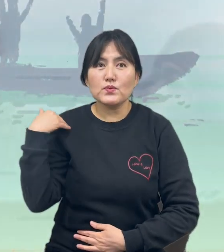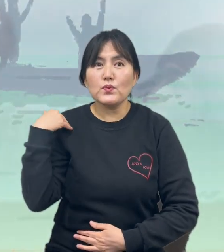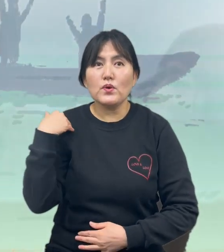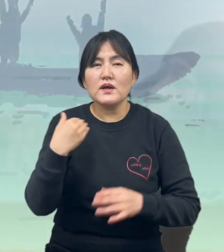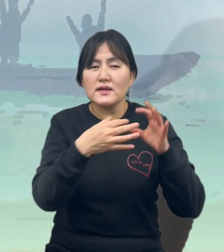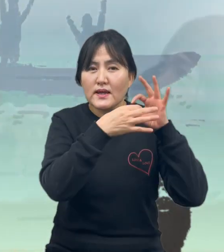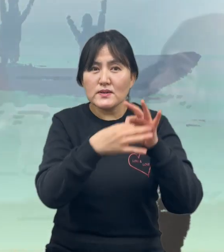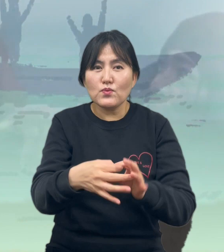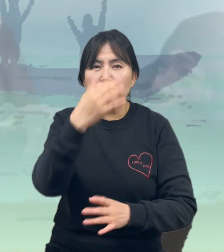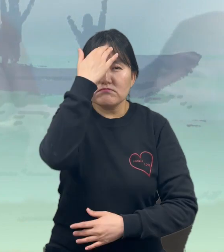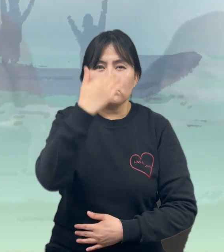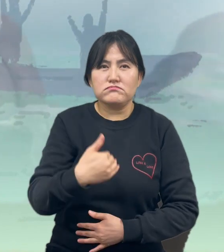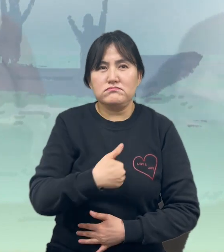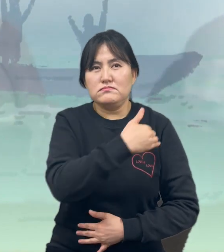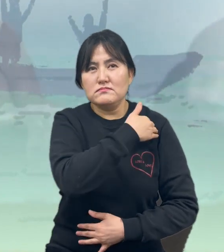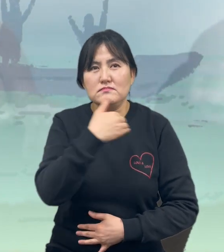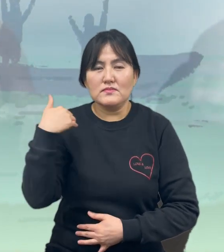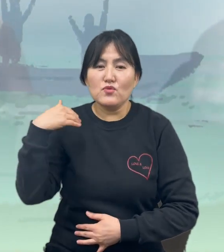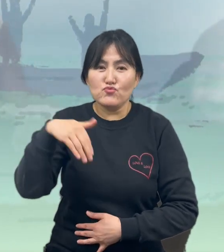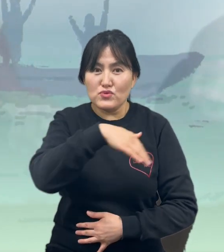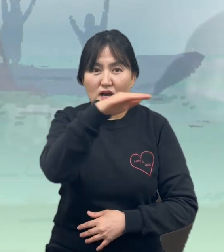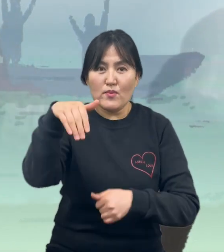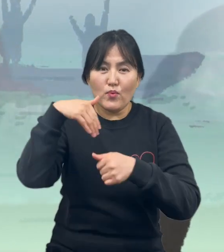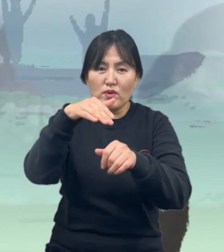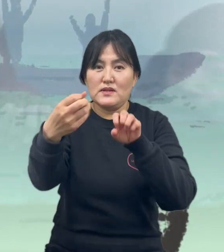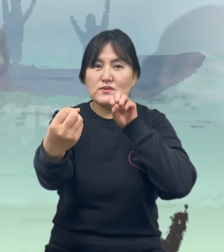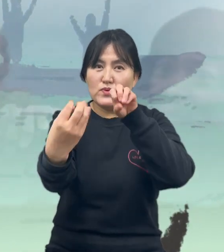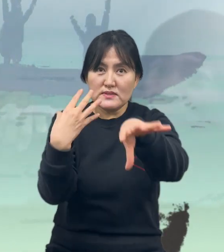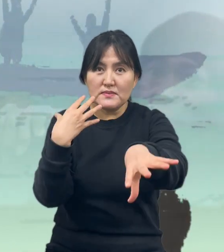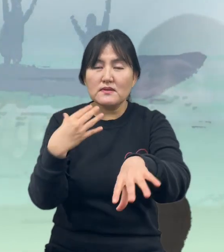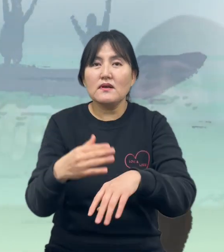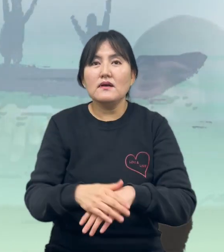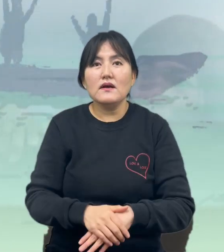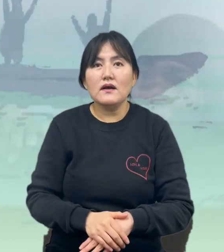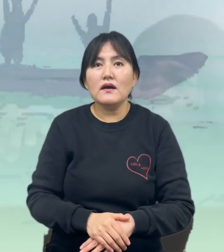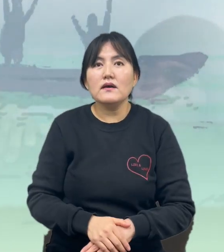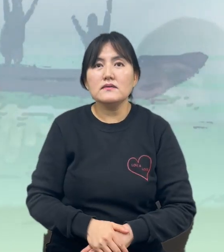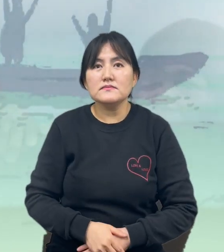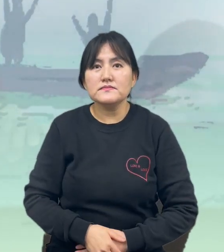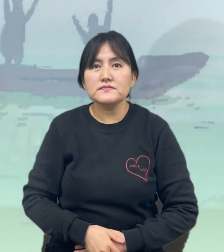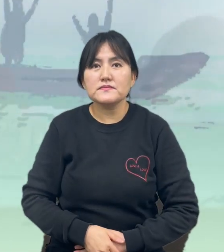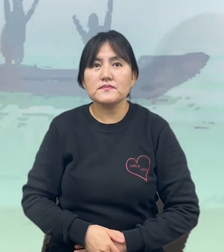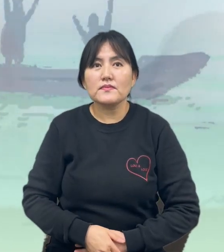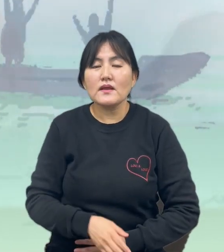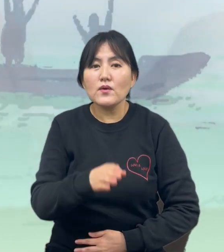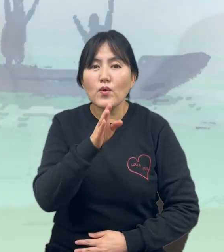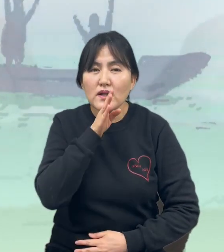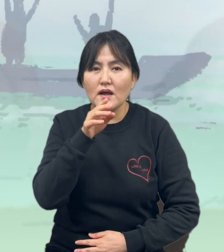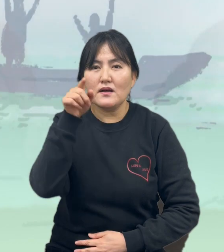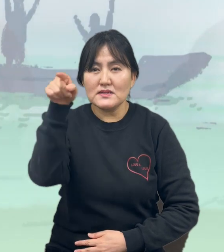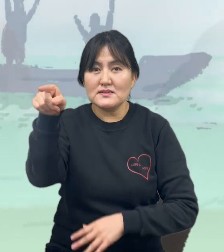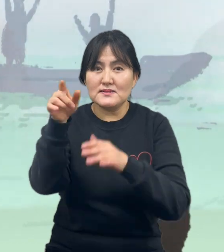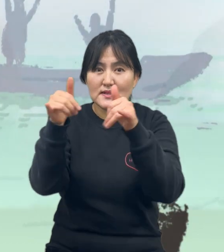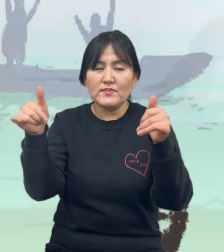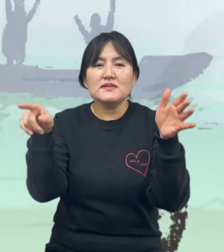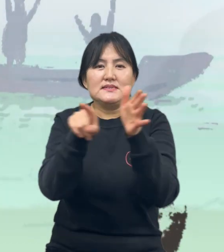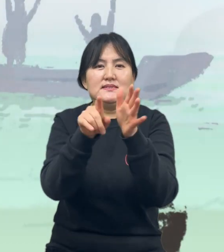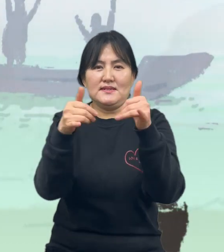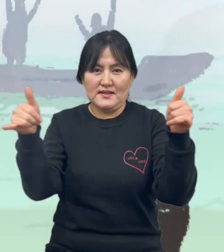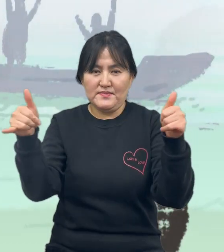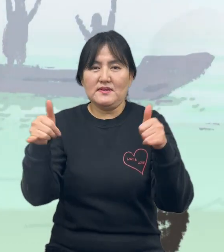손을 하늘로 올리고 십자성호를 계속 그으며 우리가 보내는 신호에 응답했습니다. 과연